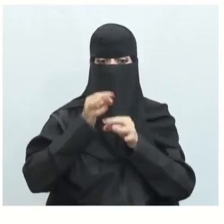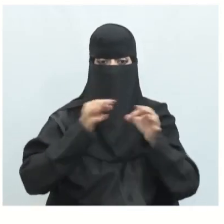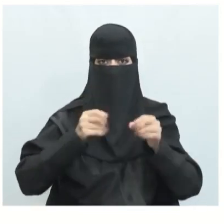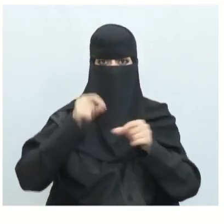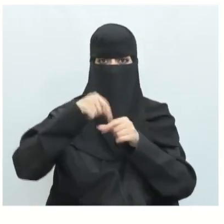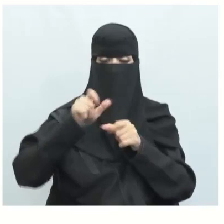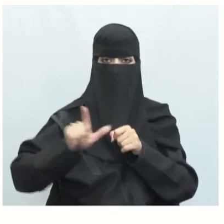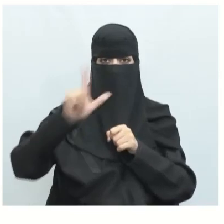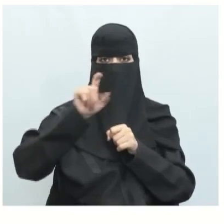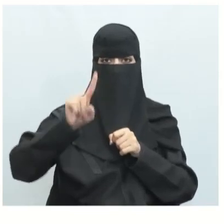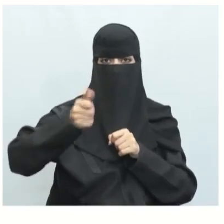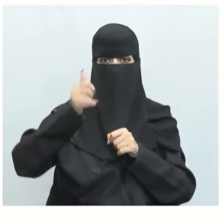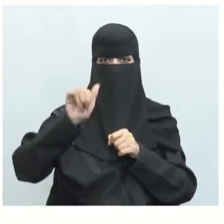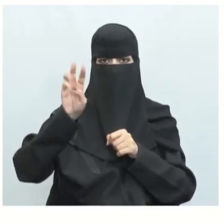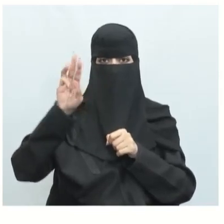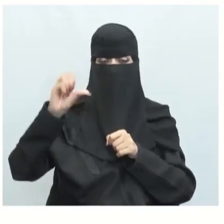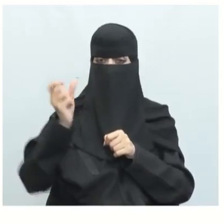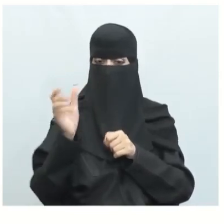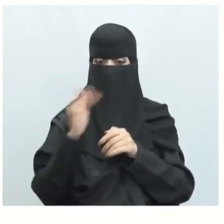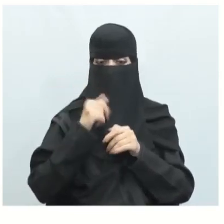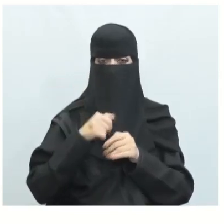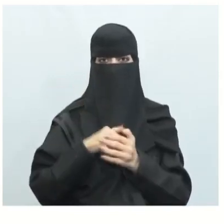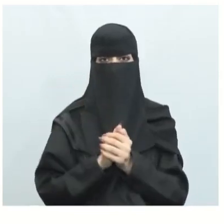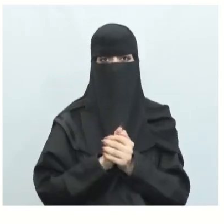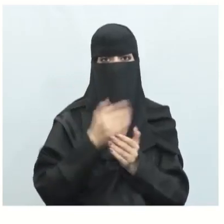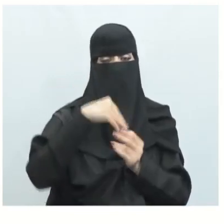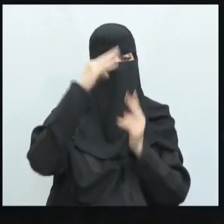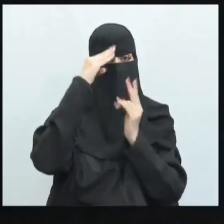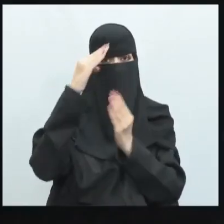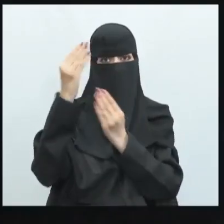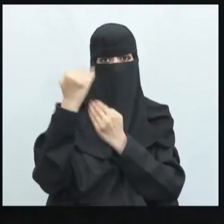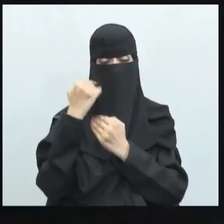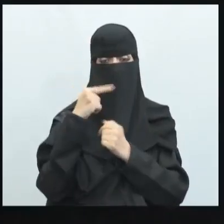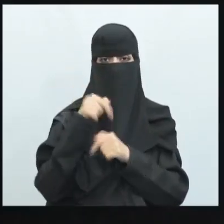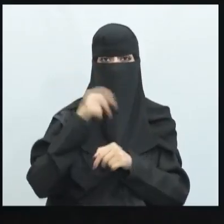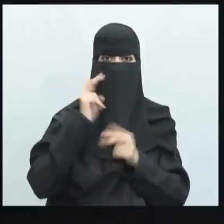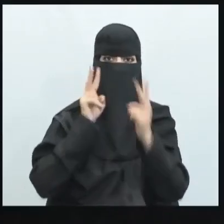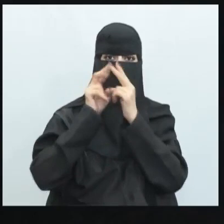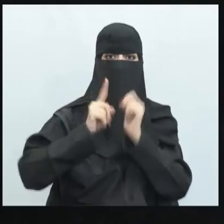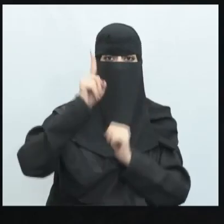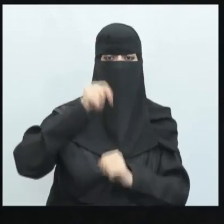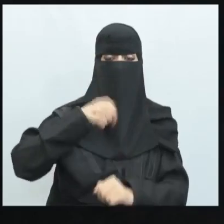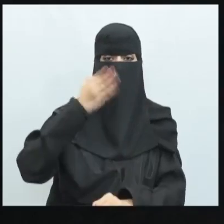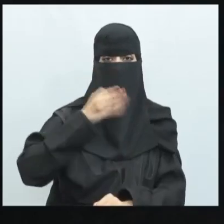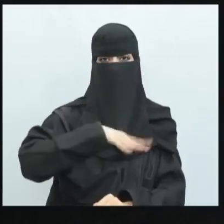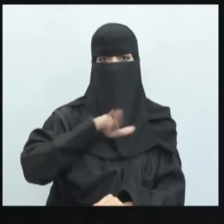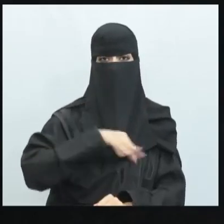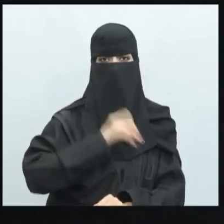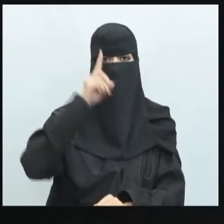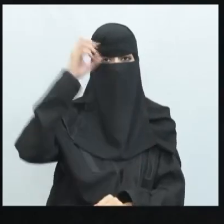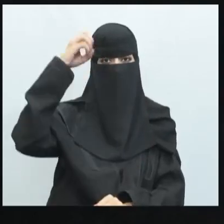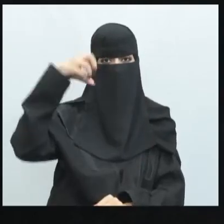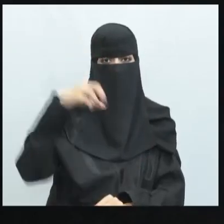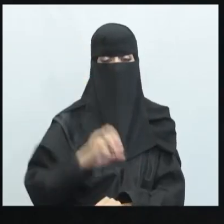المخططات في لغه البايثون جرافس ان بايثون شكرا لكم على حسن المتابعه نلتقيكم في الدرس القادم باذن الله والسلام عليكم